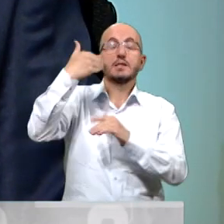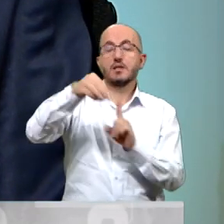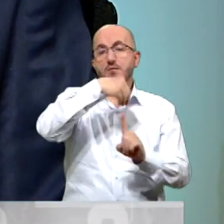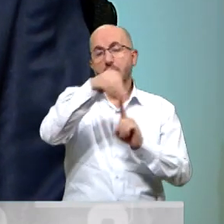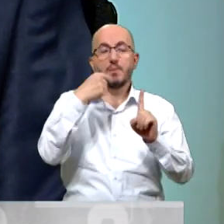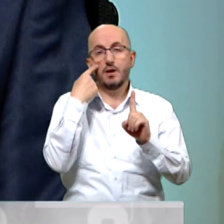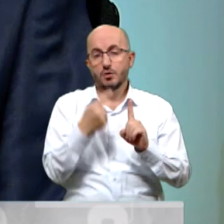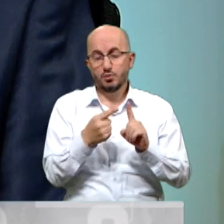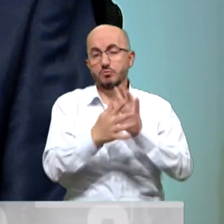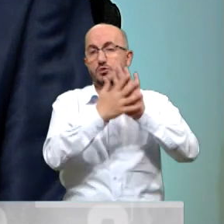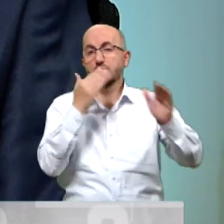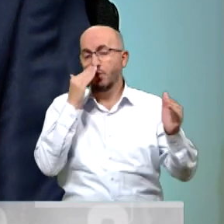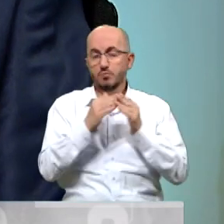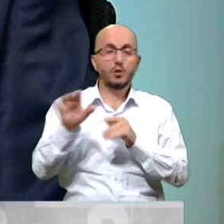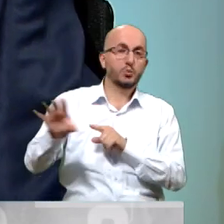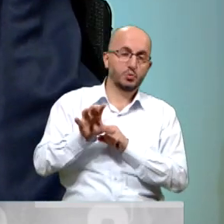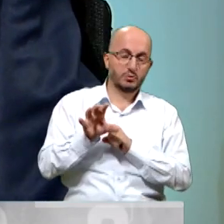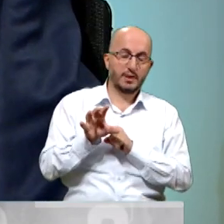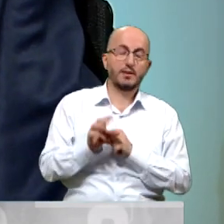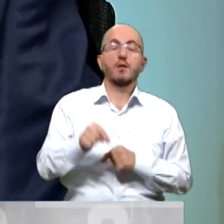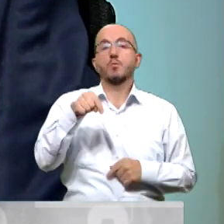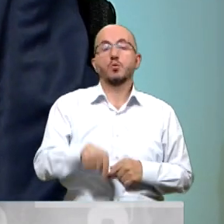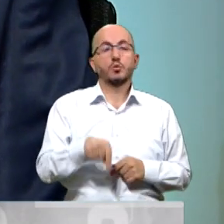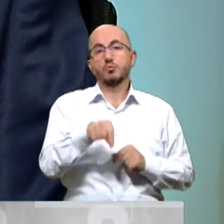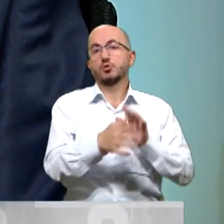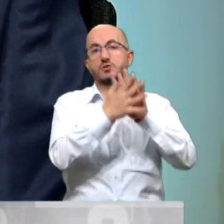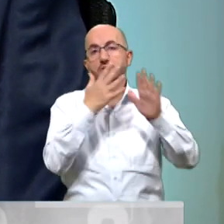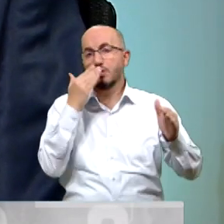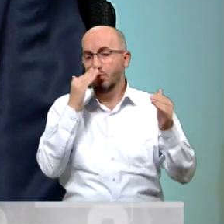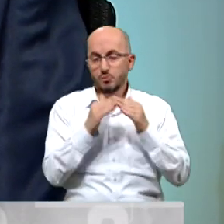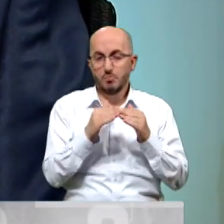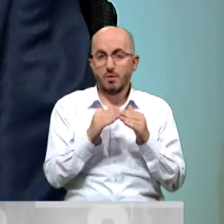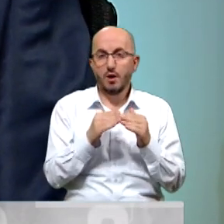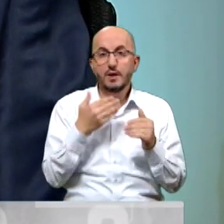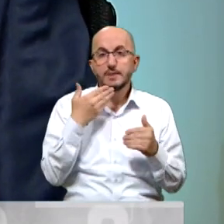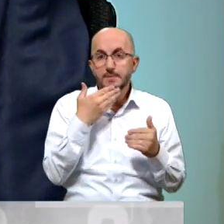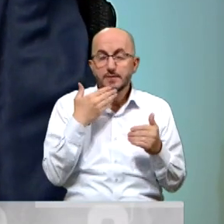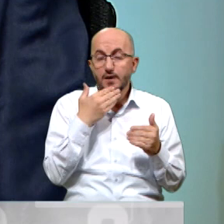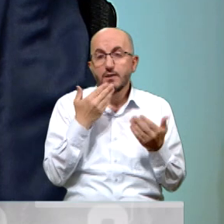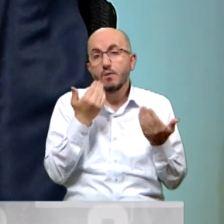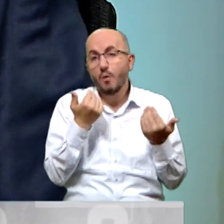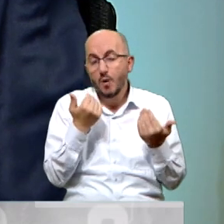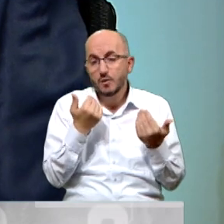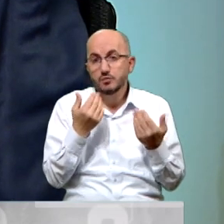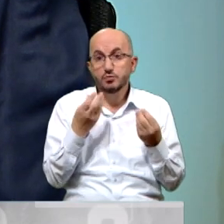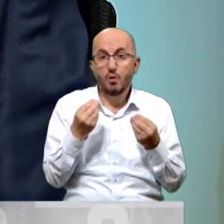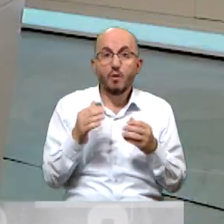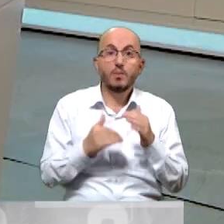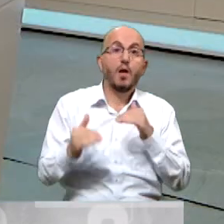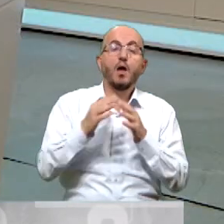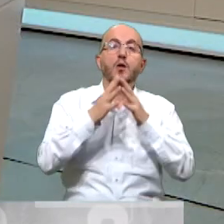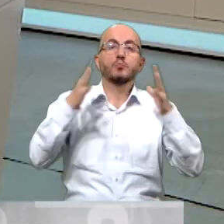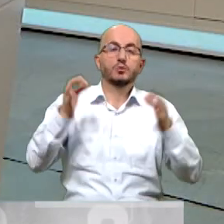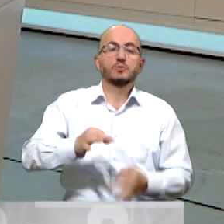bu sıraya uymak sünnet. Sünnet, evet. Bugün bu sıraya uyma imkanı da büyük oranda bulunmamaktadır. Çünkü çok daha büyük insan yani kalabalığı